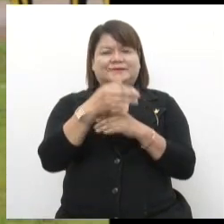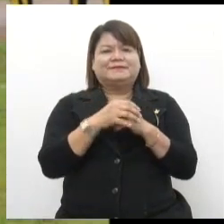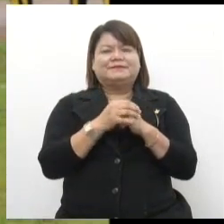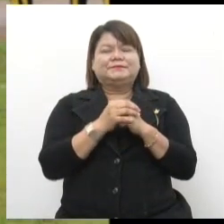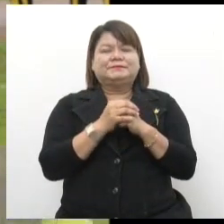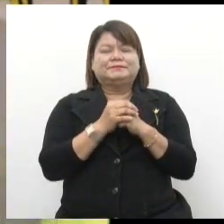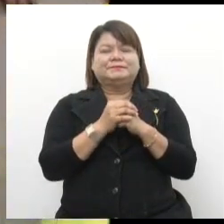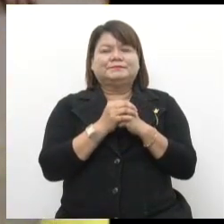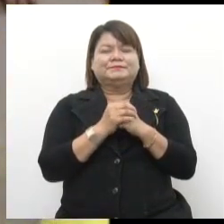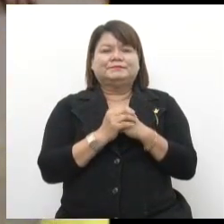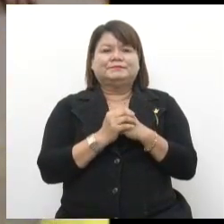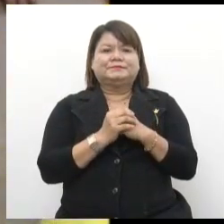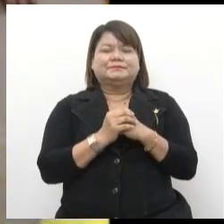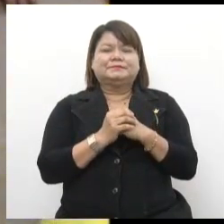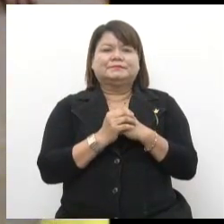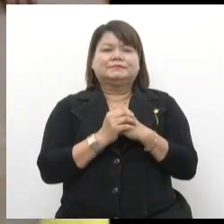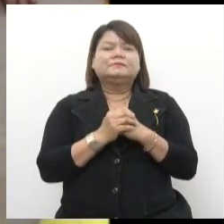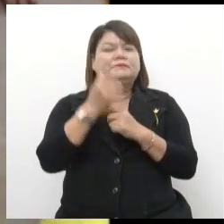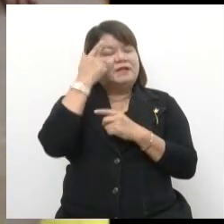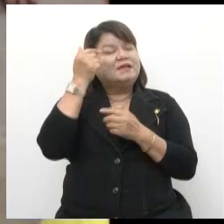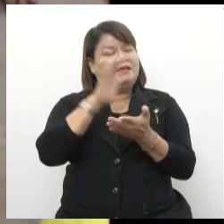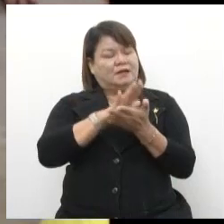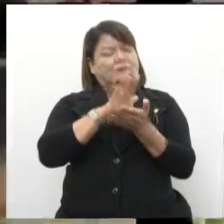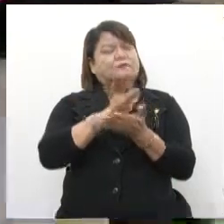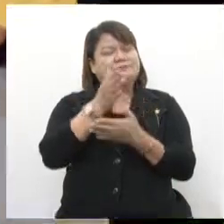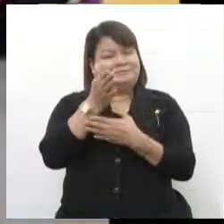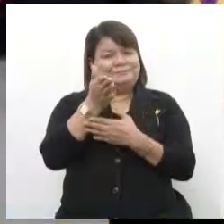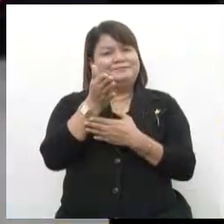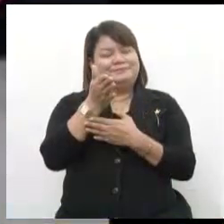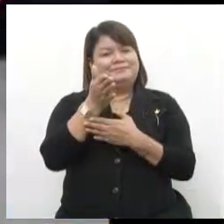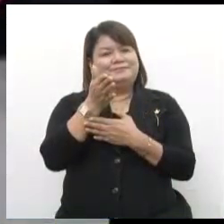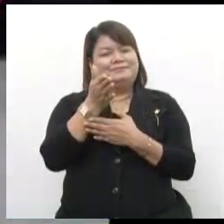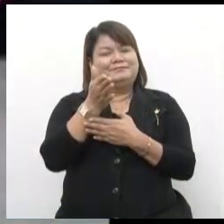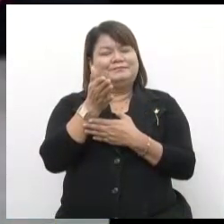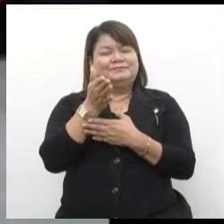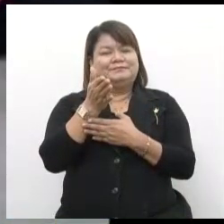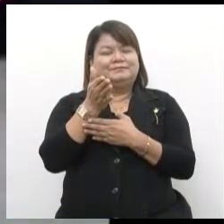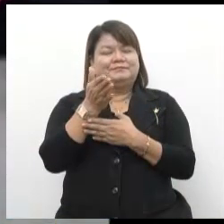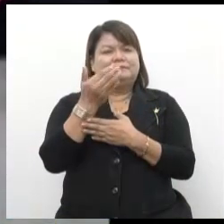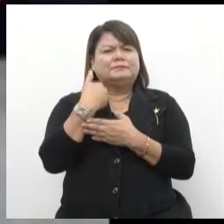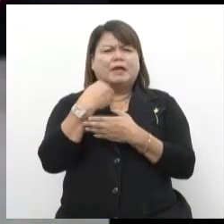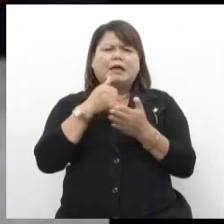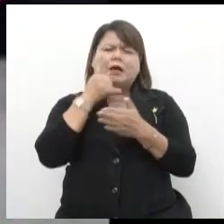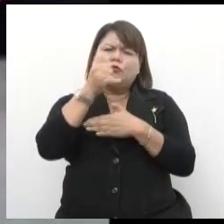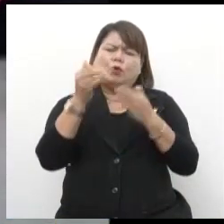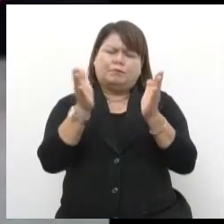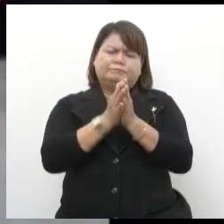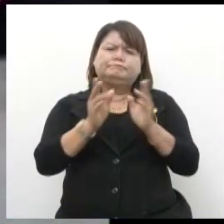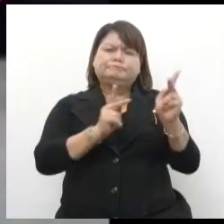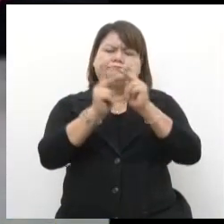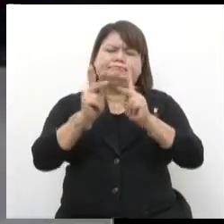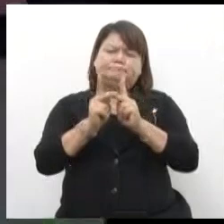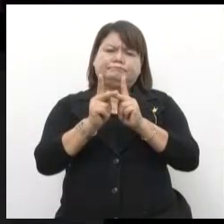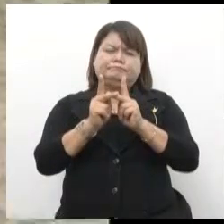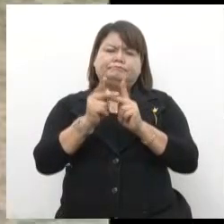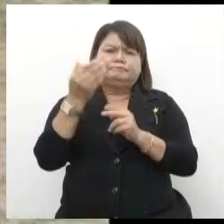กเนื่องจากโรงเรียนสาธุกิจประชาสรรค์รัชมังคลาภิเษกได้เข้าร่วมกิจกรรมฮีโร่ฟื้นป่า